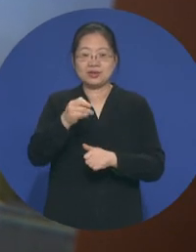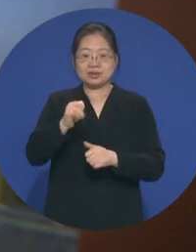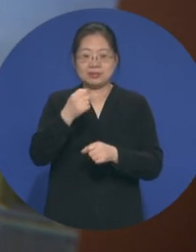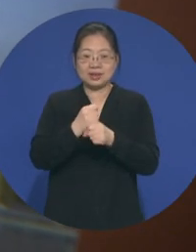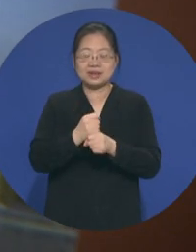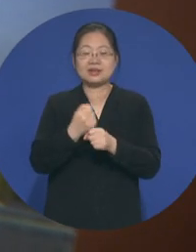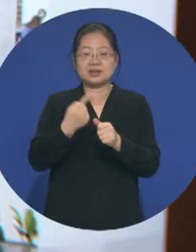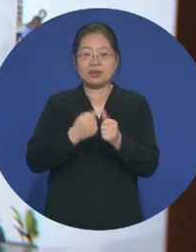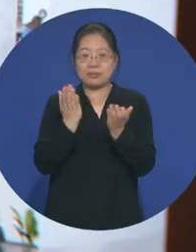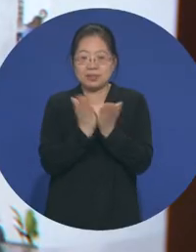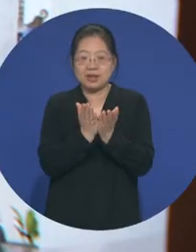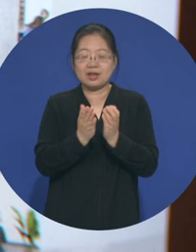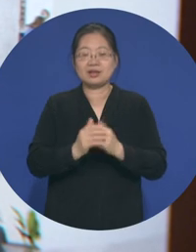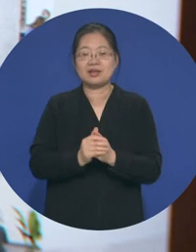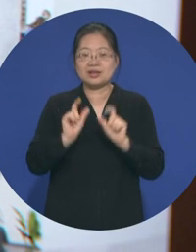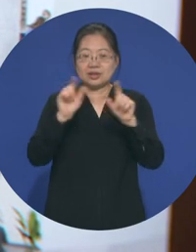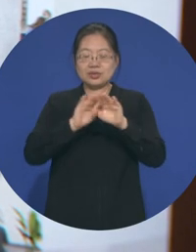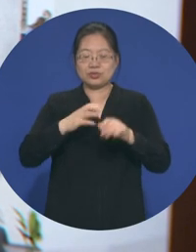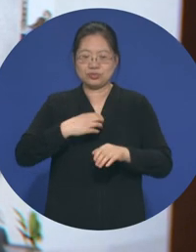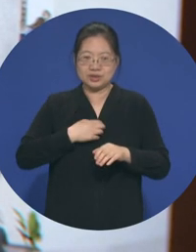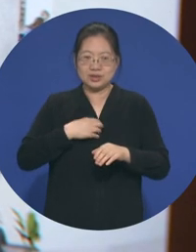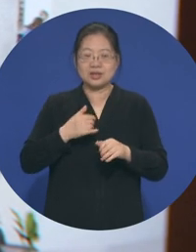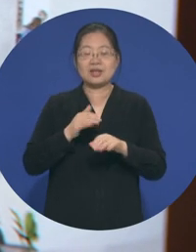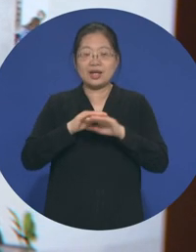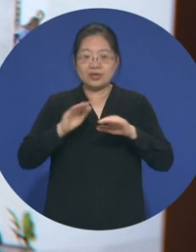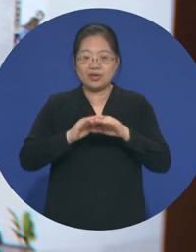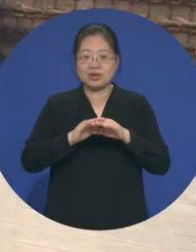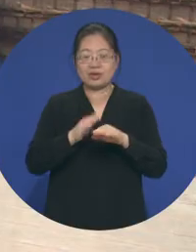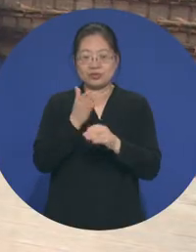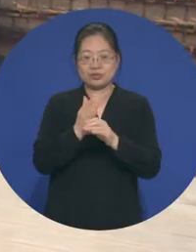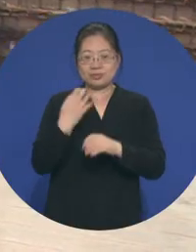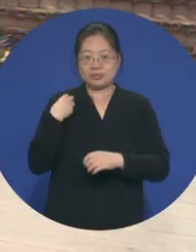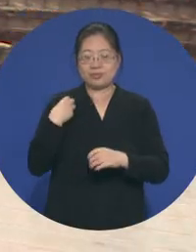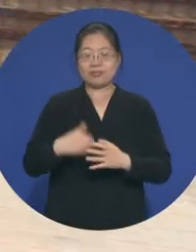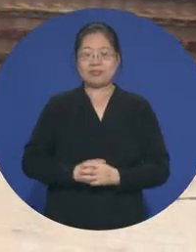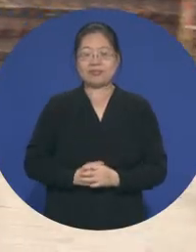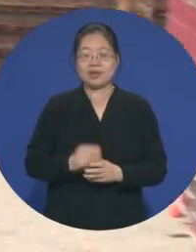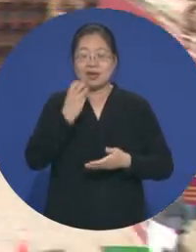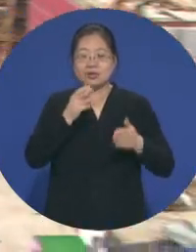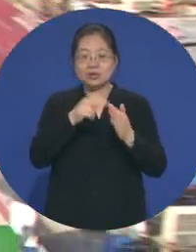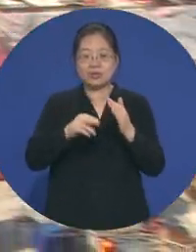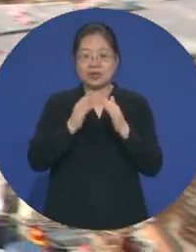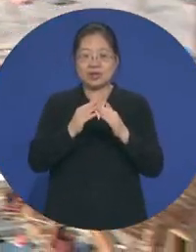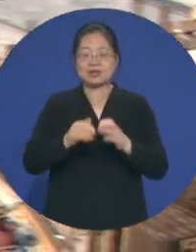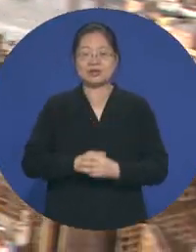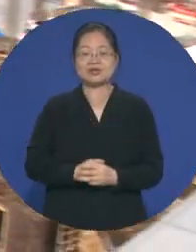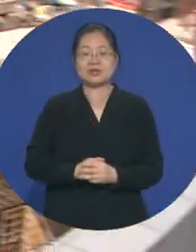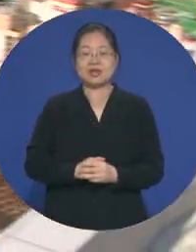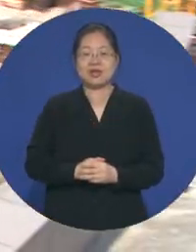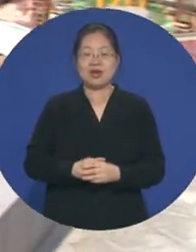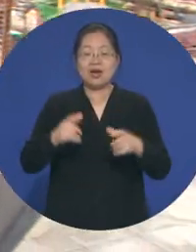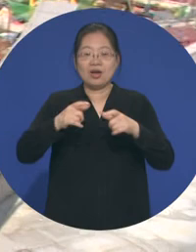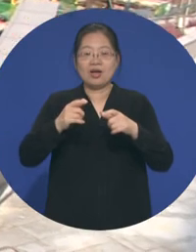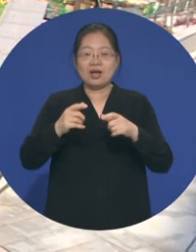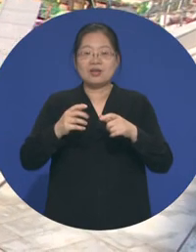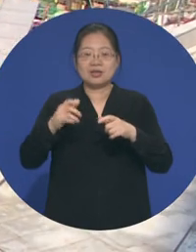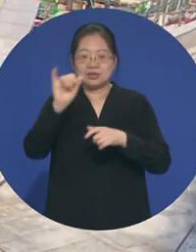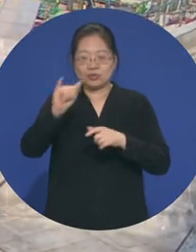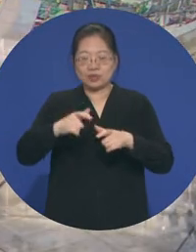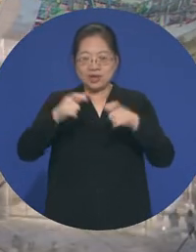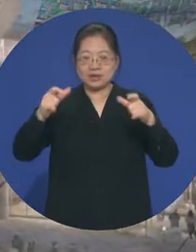친환경 도서관으로 기후위기 극복의 중심 역할도 하게 됩니다 도서관은도 최초의 광역 대표